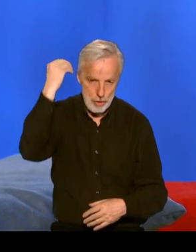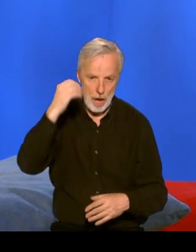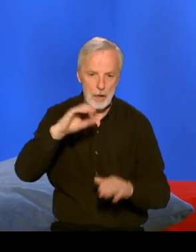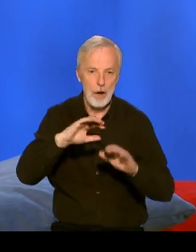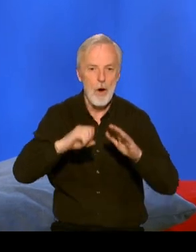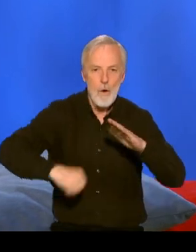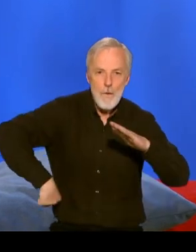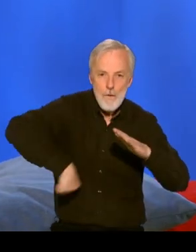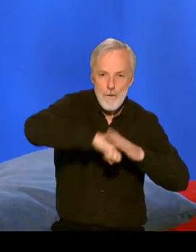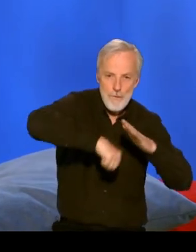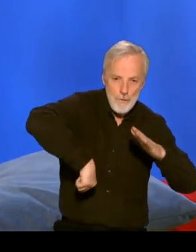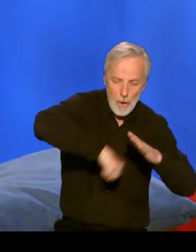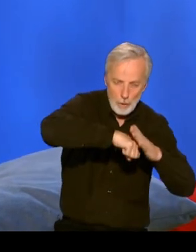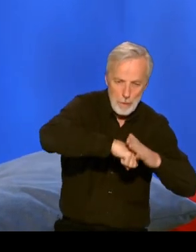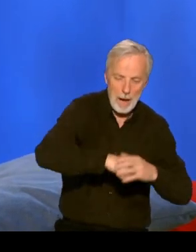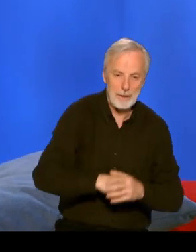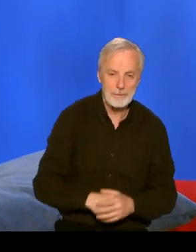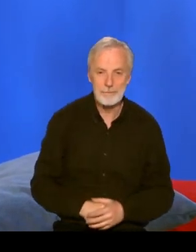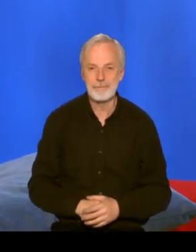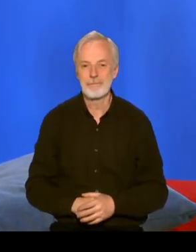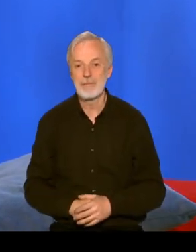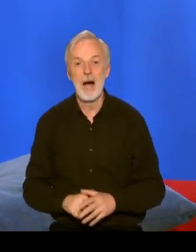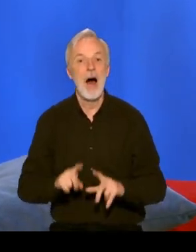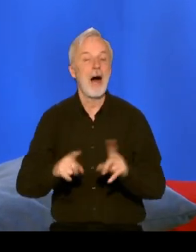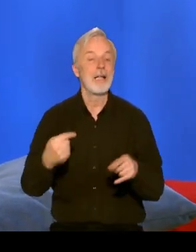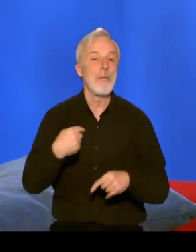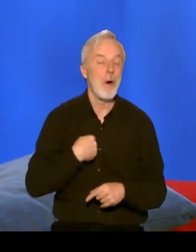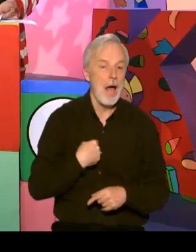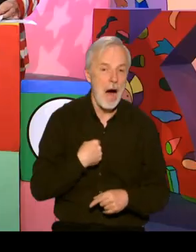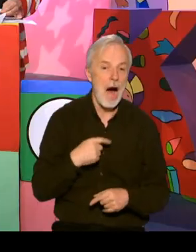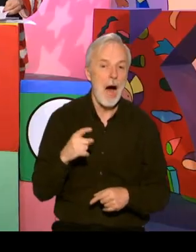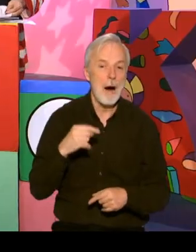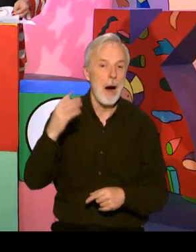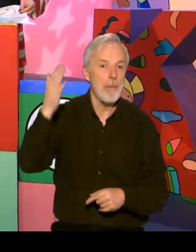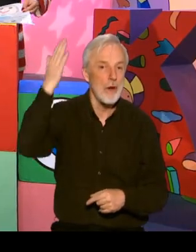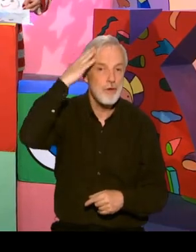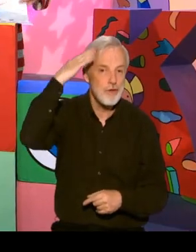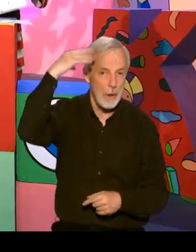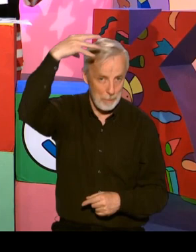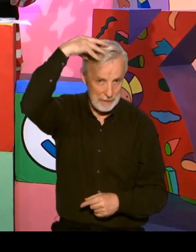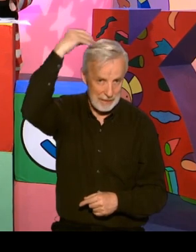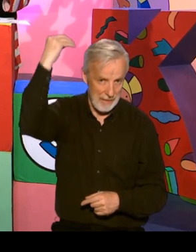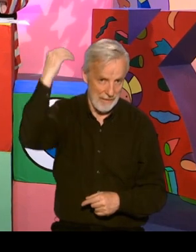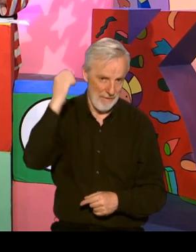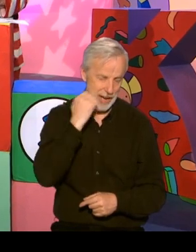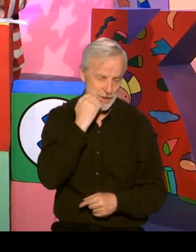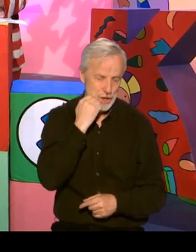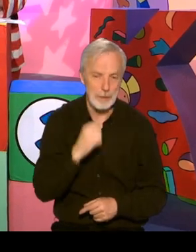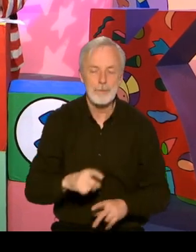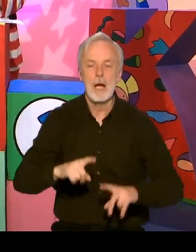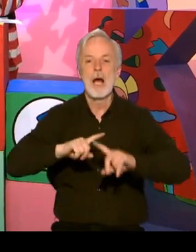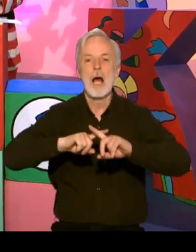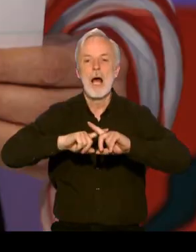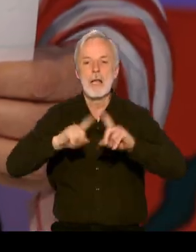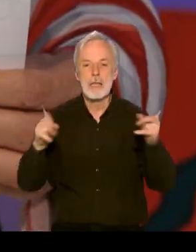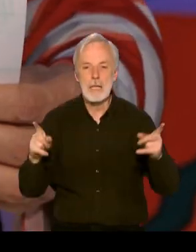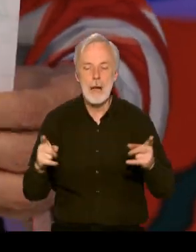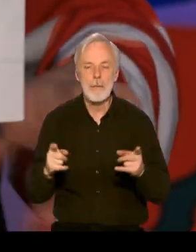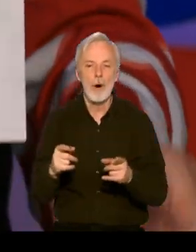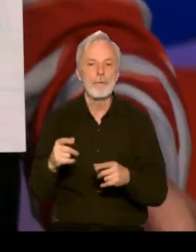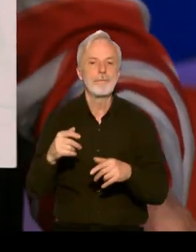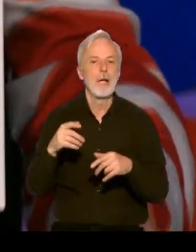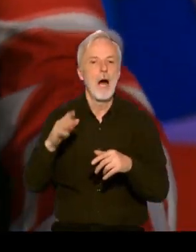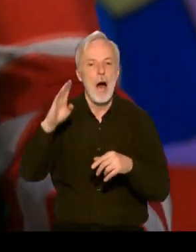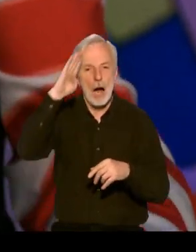já a mám Františkovou čepici. No, i to je možné. Pak tu máme dalšího fotbalistu od